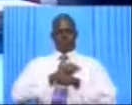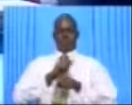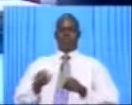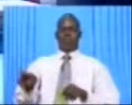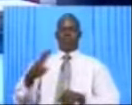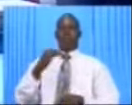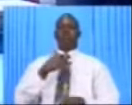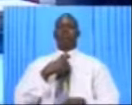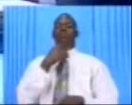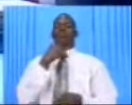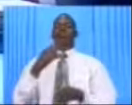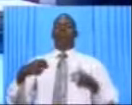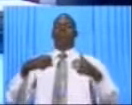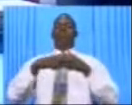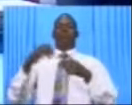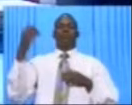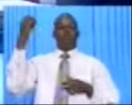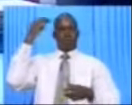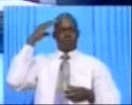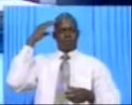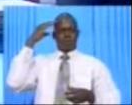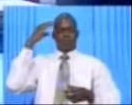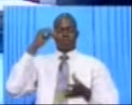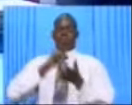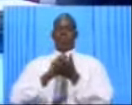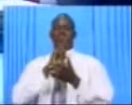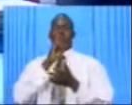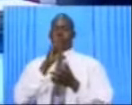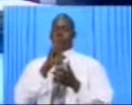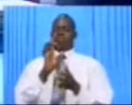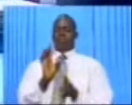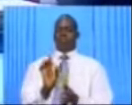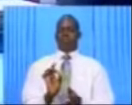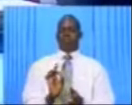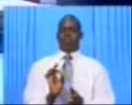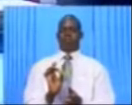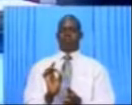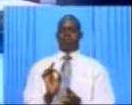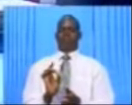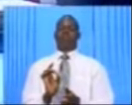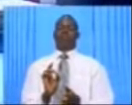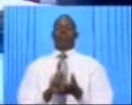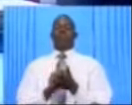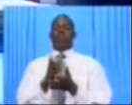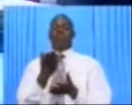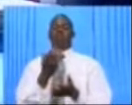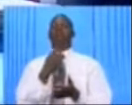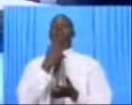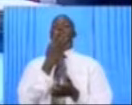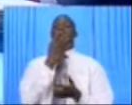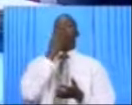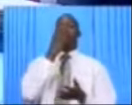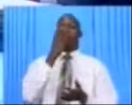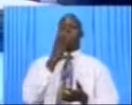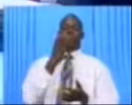vous avez dit que l'énergie solaire, c'est l'alternative. Ça veut dire que le thermique est hors jeu. Est-ce que vous n'allez pas